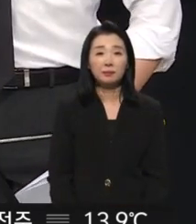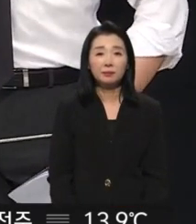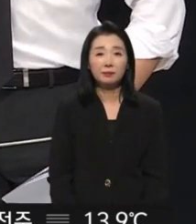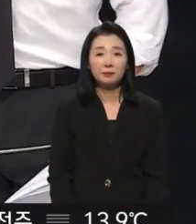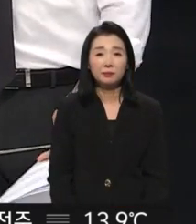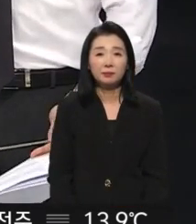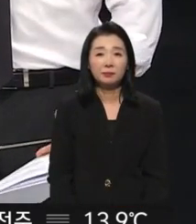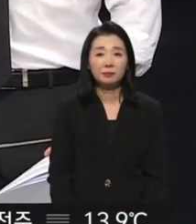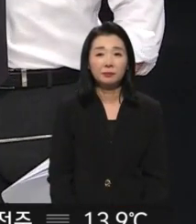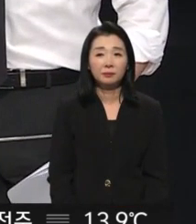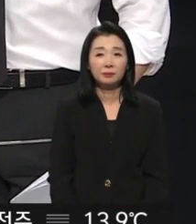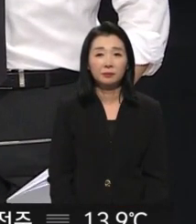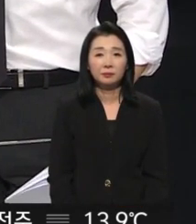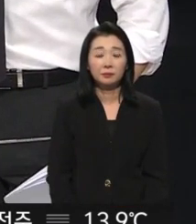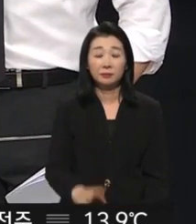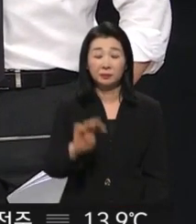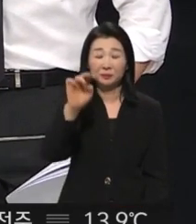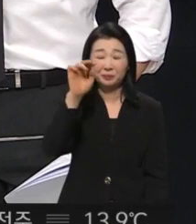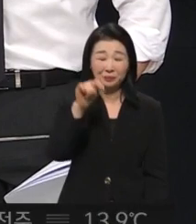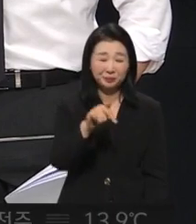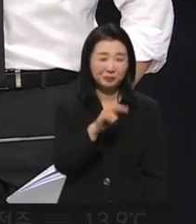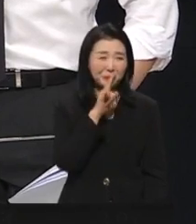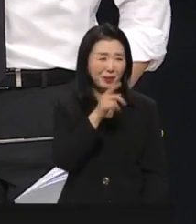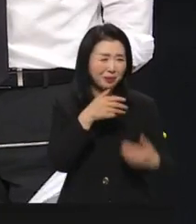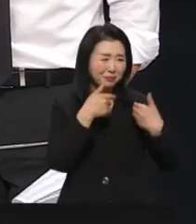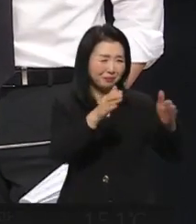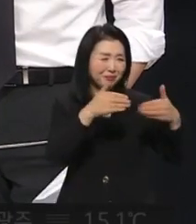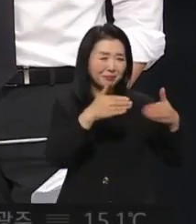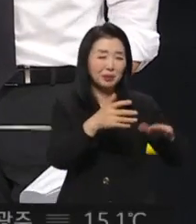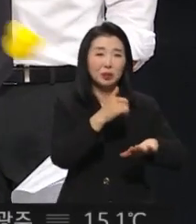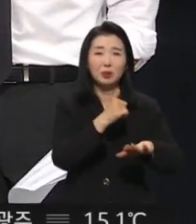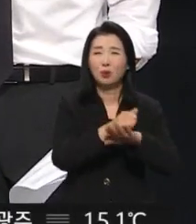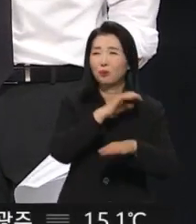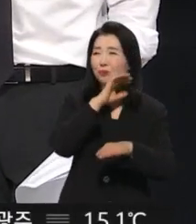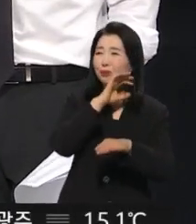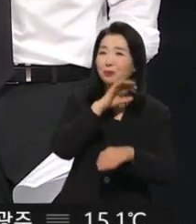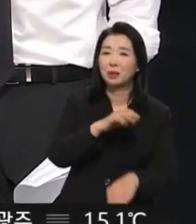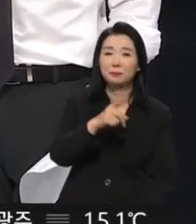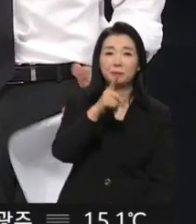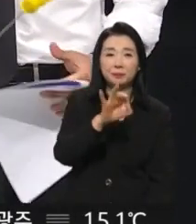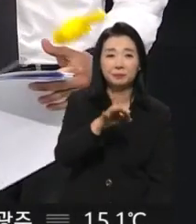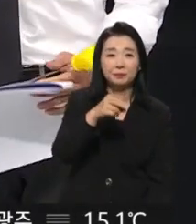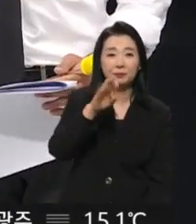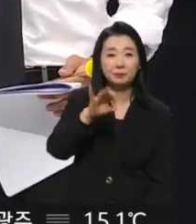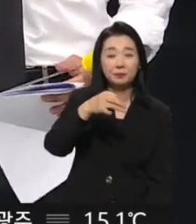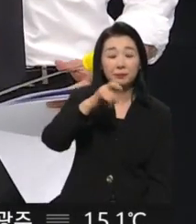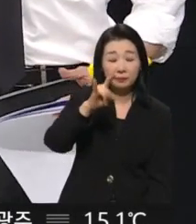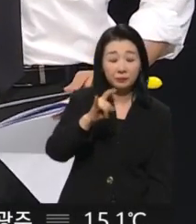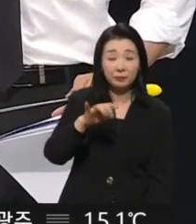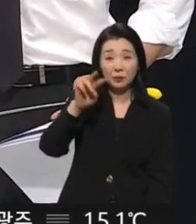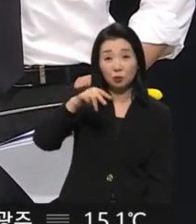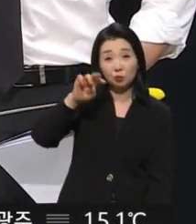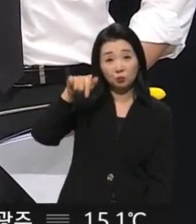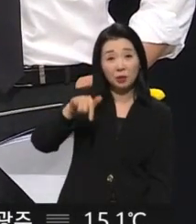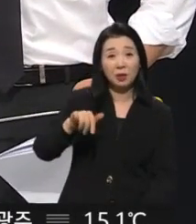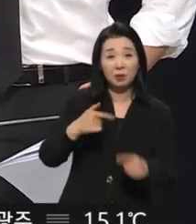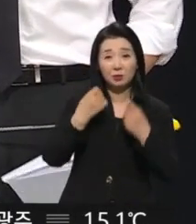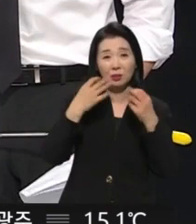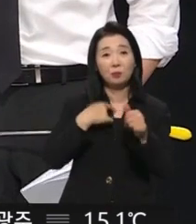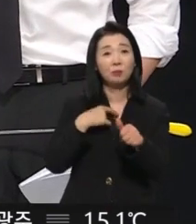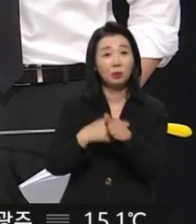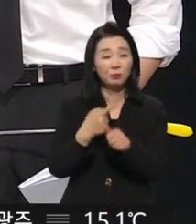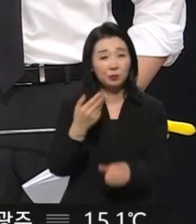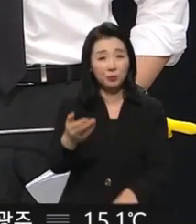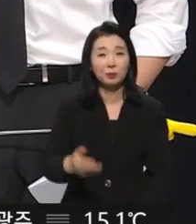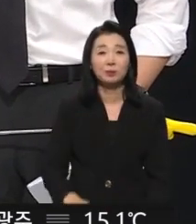매번 싫은 소리를 하는 박 의원을 향한 성토도 쏟아졌는데요. 이 정청래 의원은 수박 대신 새로운 별칭을 들고